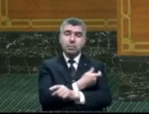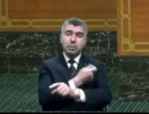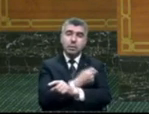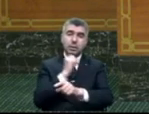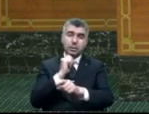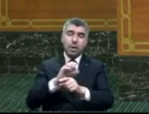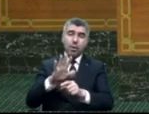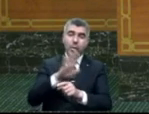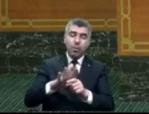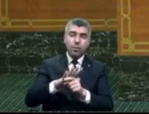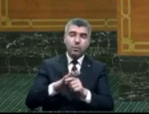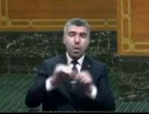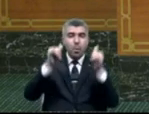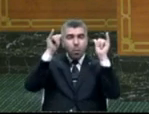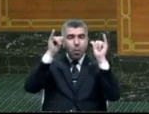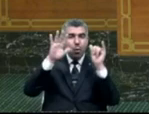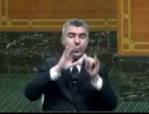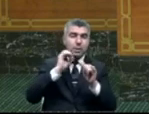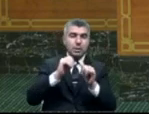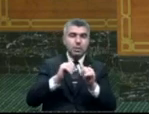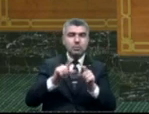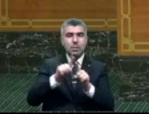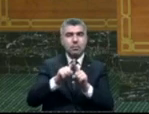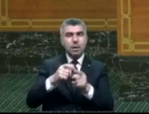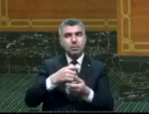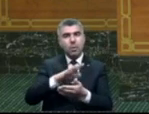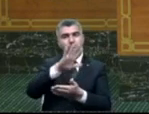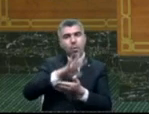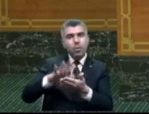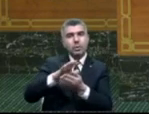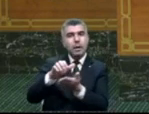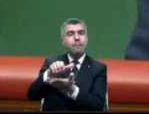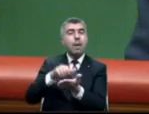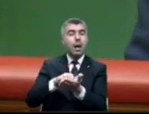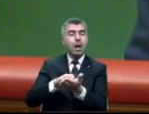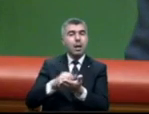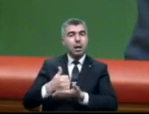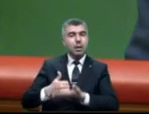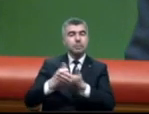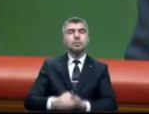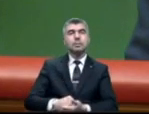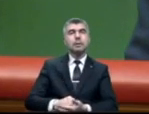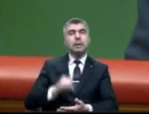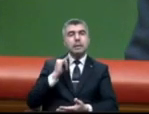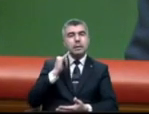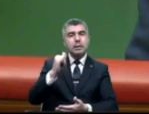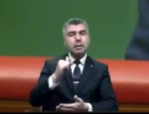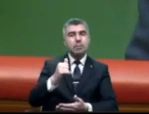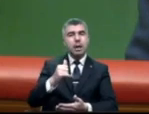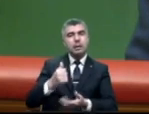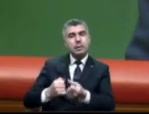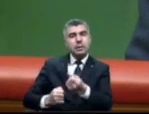الاصطناعي عند الأبقار اللي بديناها وغادي نعملوا مع جميع المهنيين، مواصلة دعم